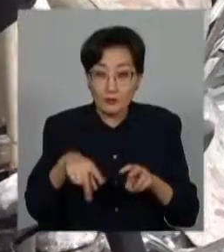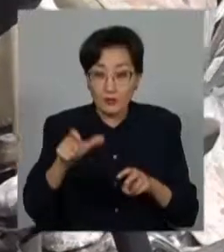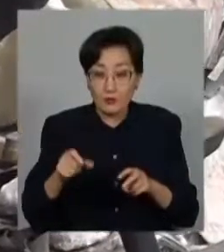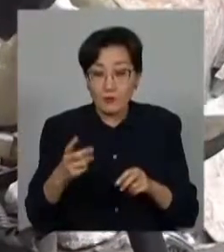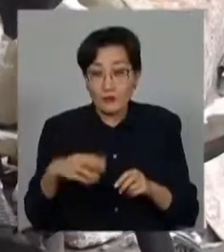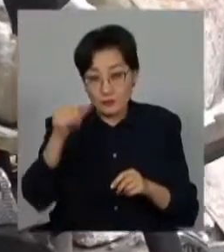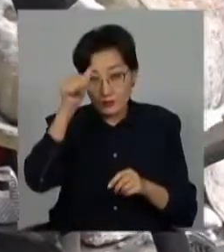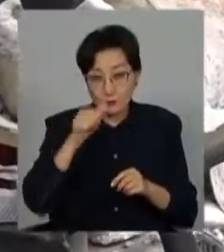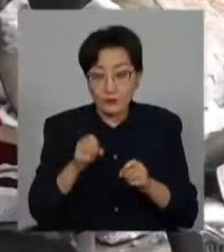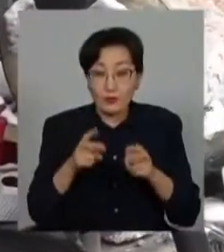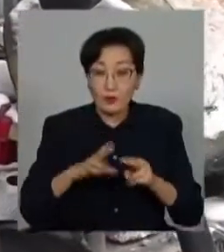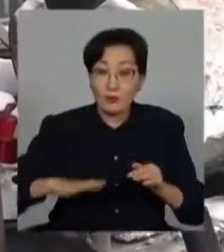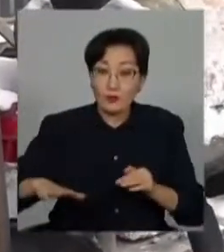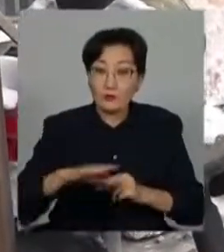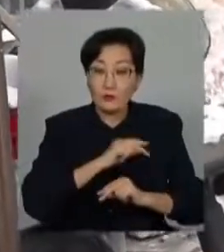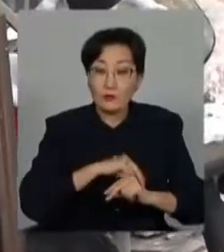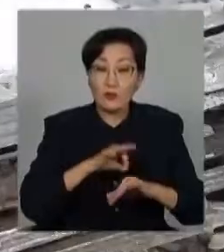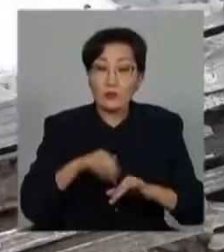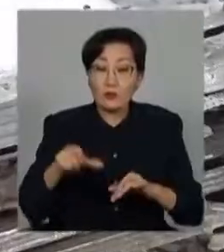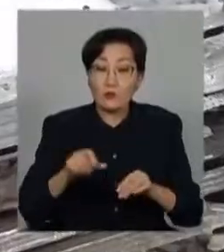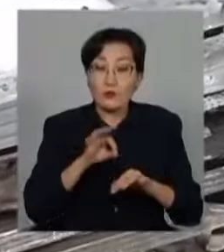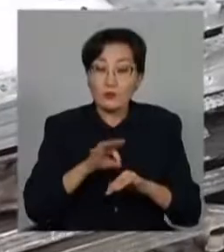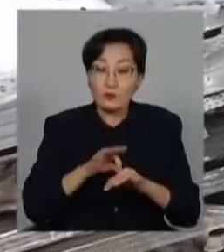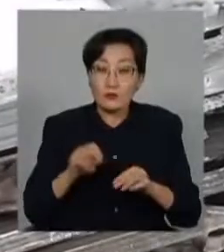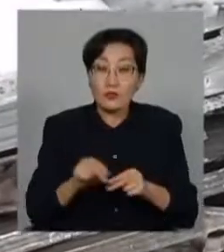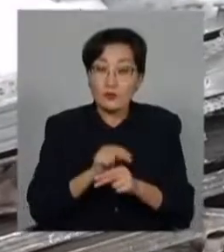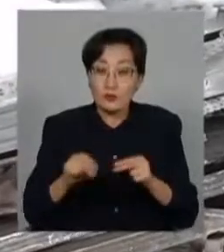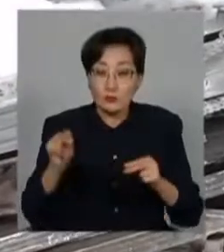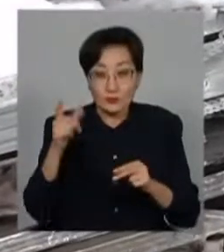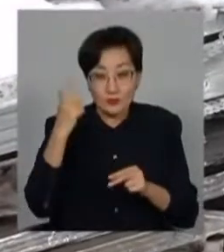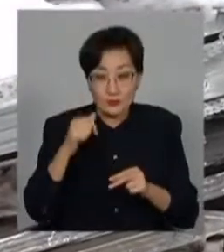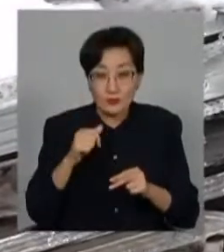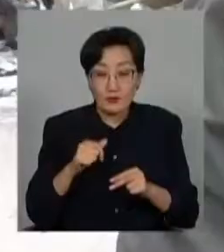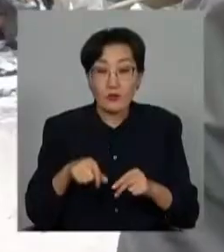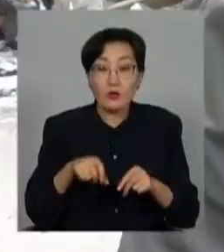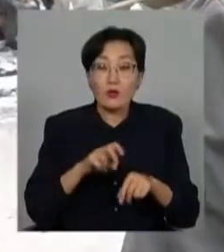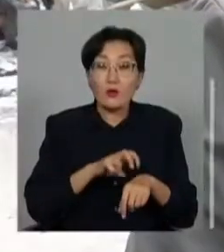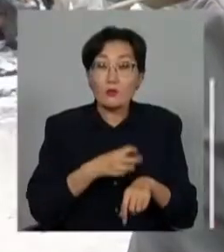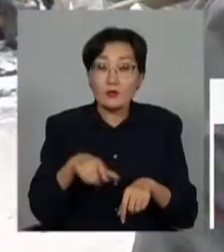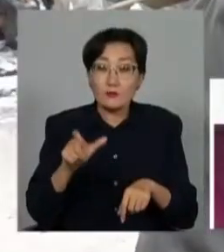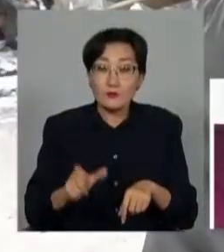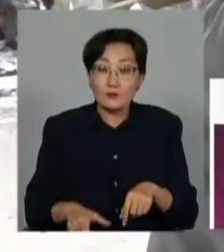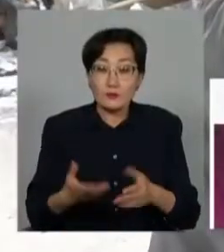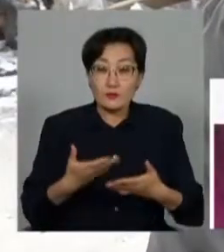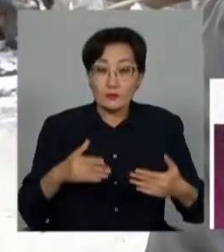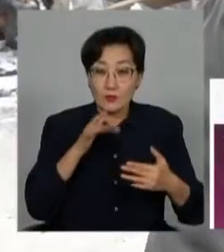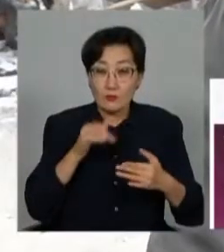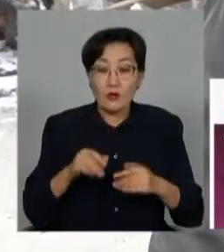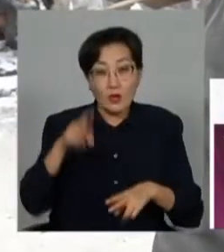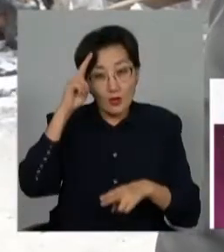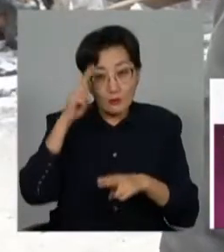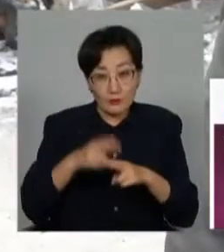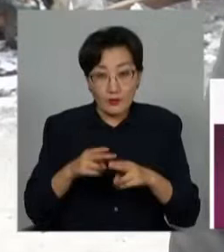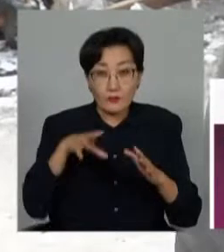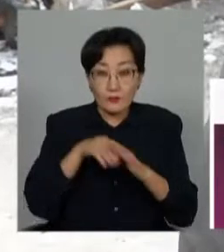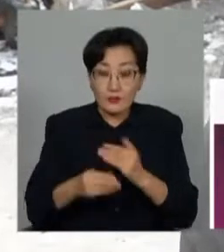ай бойы қауіпті аймақта қызмет етіп, науқастардың ауруына дауа таба білген абзал жан. На данном этапе мы живем. Қазір туған бауырымның үйінде